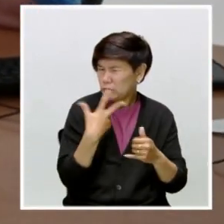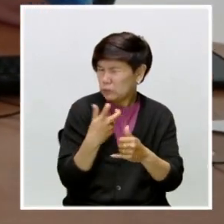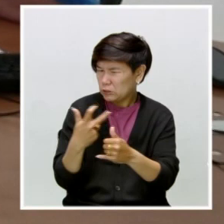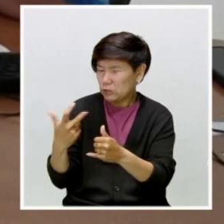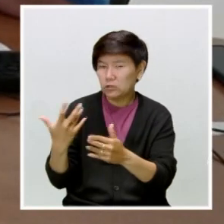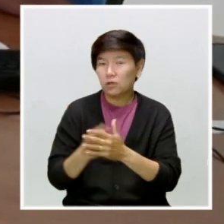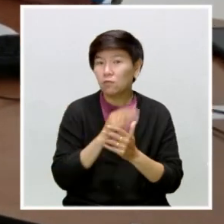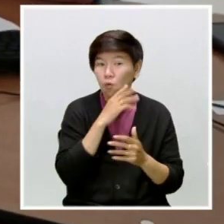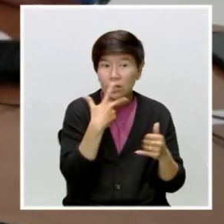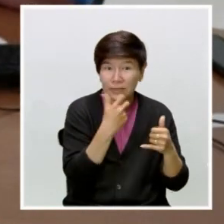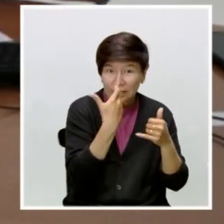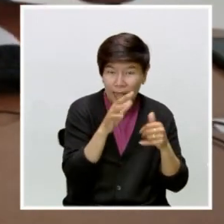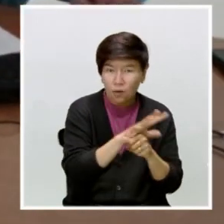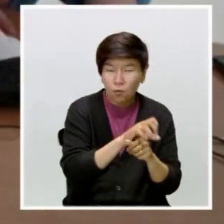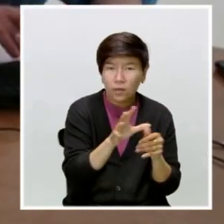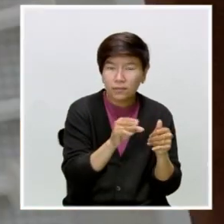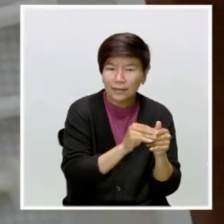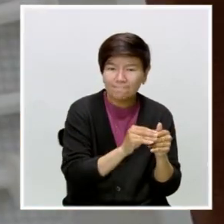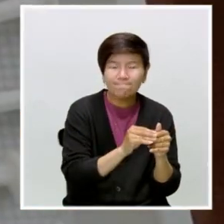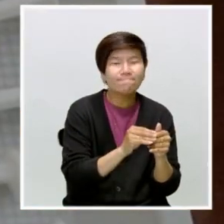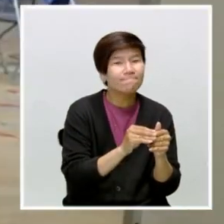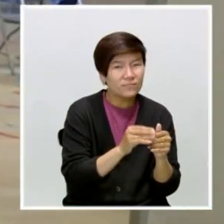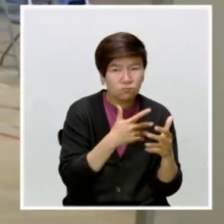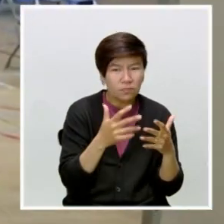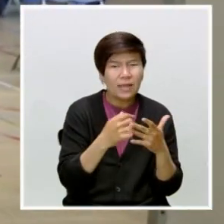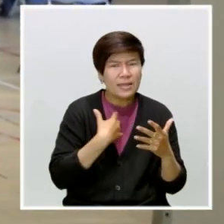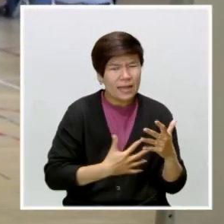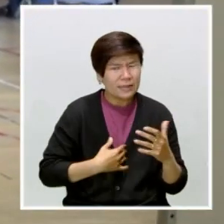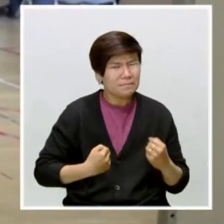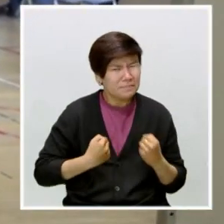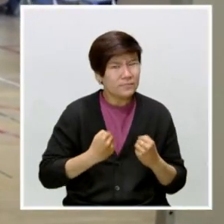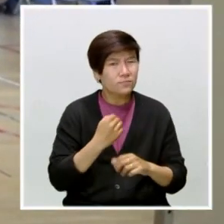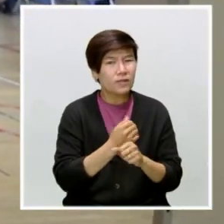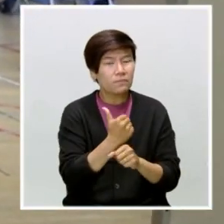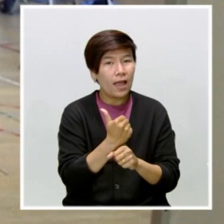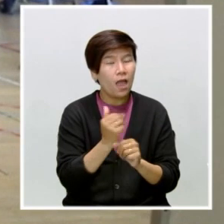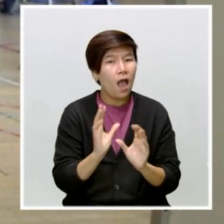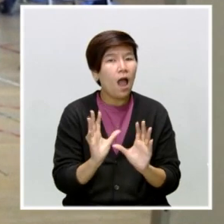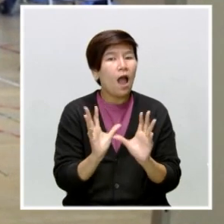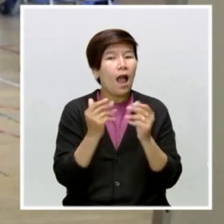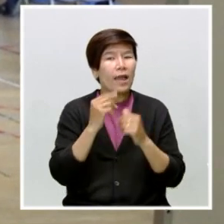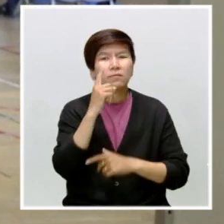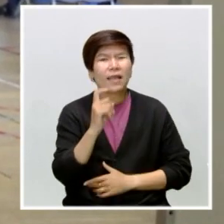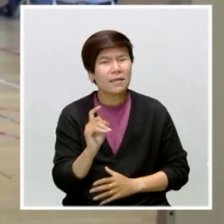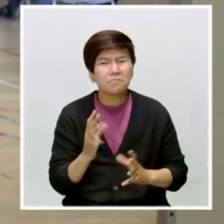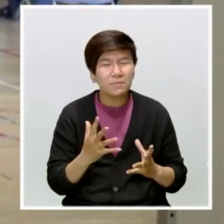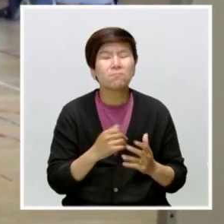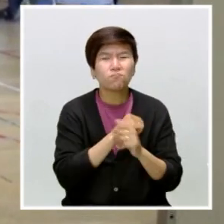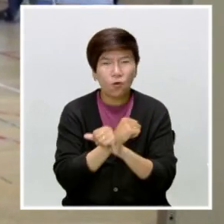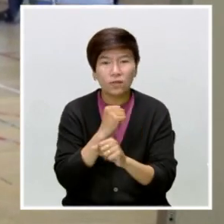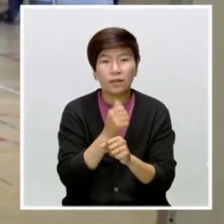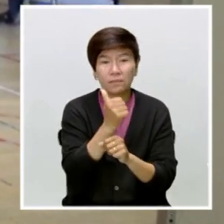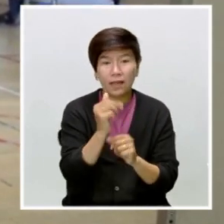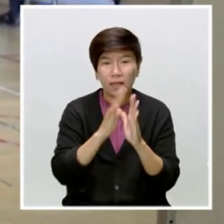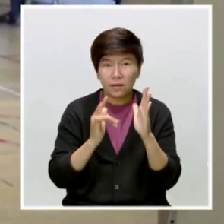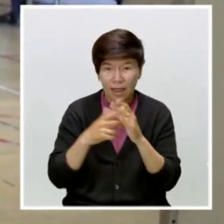ชื้อก็ยังมีโอกาสที่เจ็บป่วยหรือว่าเสียชีวิตน้อยกว่าคนที่ไม่ได้รับวัคซีนเลยและการฉีดวัคซีนก็เป็นอีกหนึ่งในไม่กี่มาตร